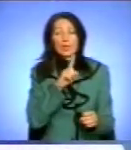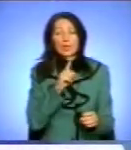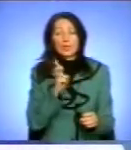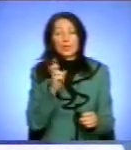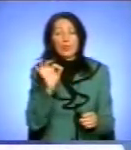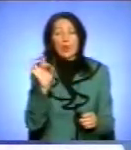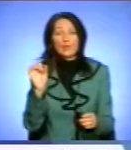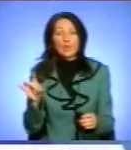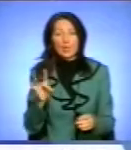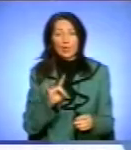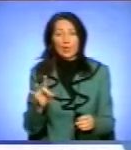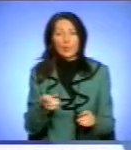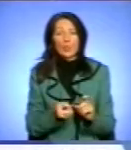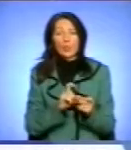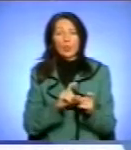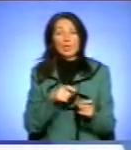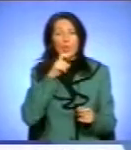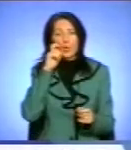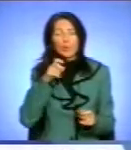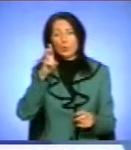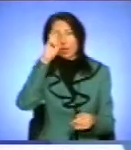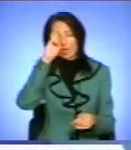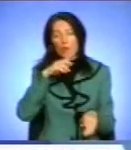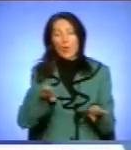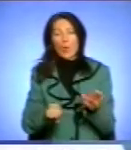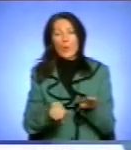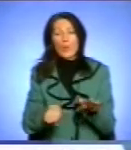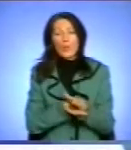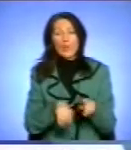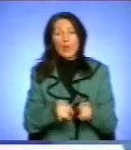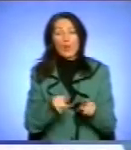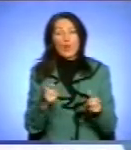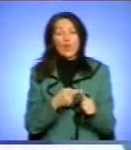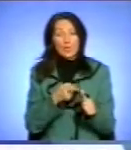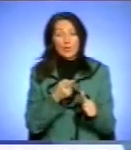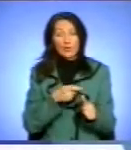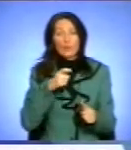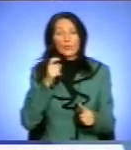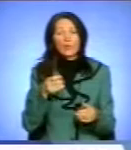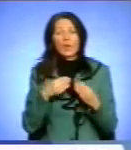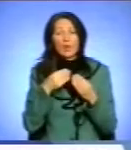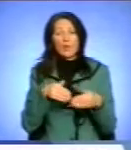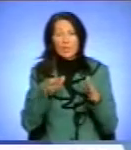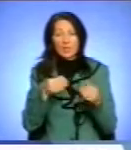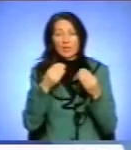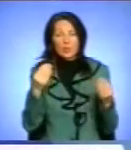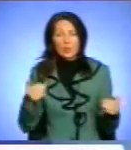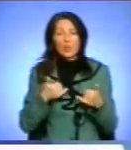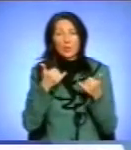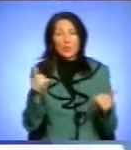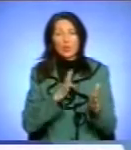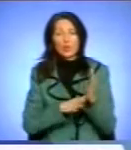У Борні за українську державу під такою назвою в обласному архіві відкрили виставку, присвячену 94-тій річниці